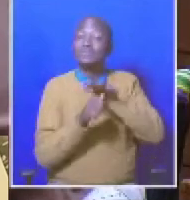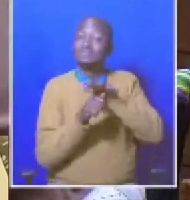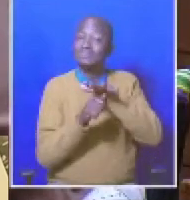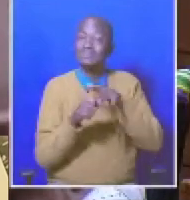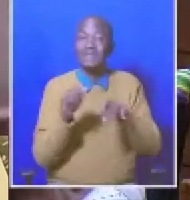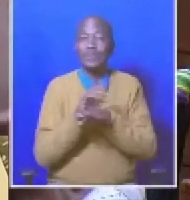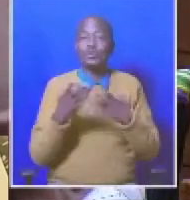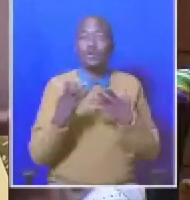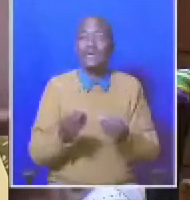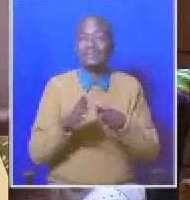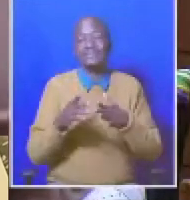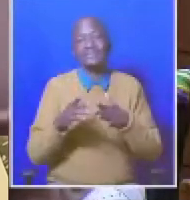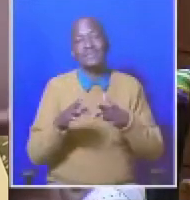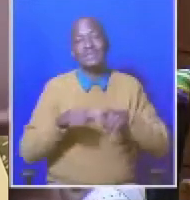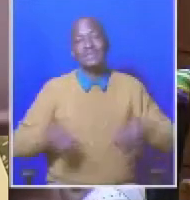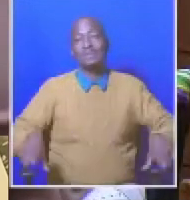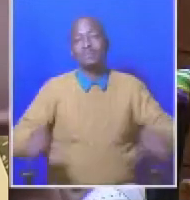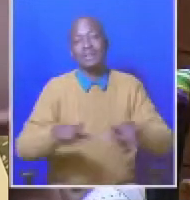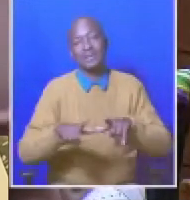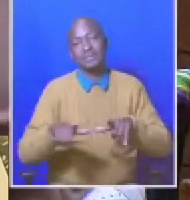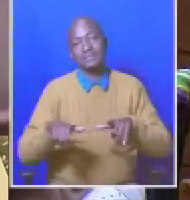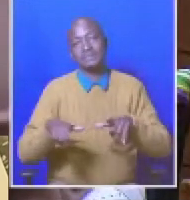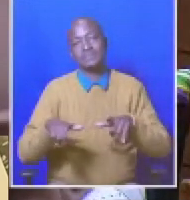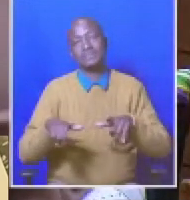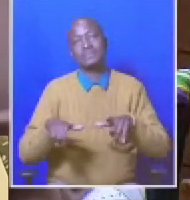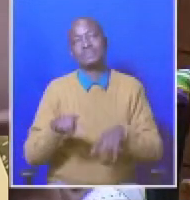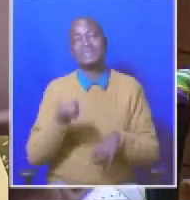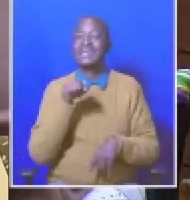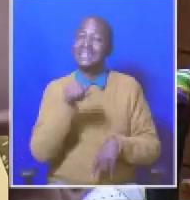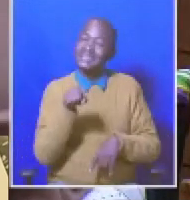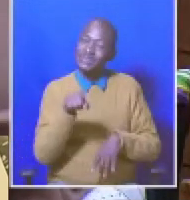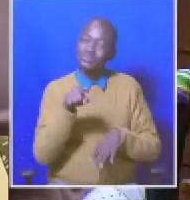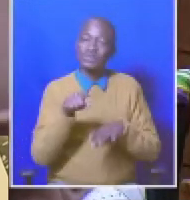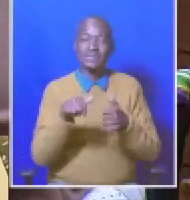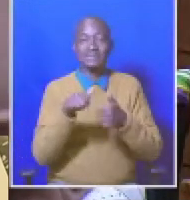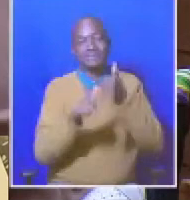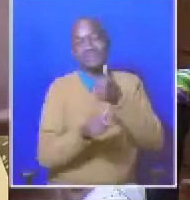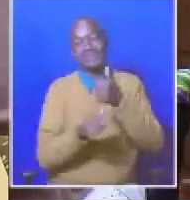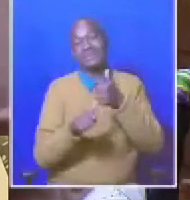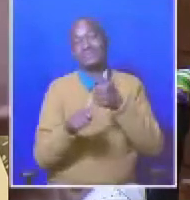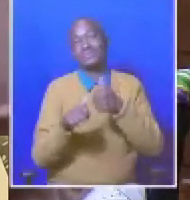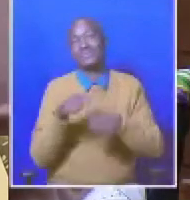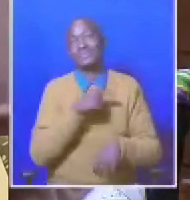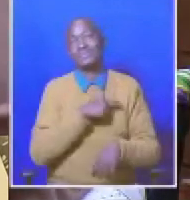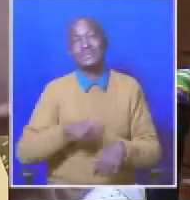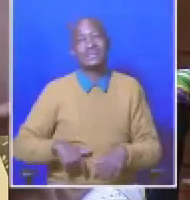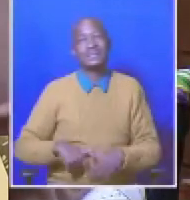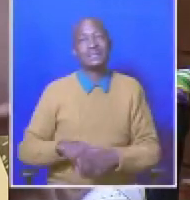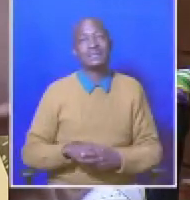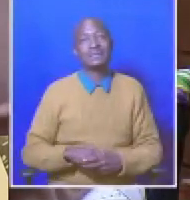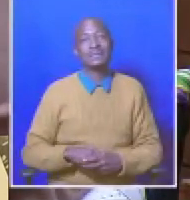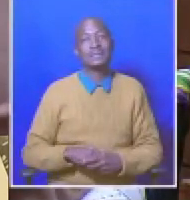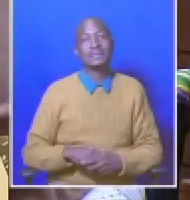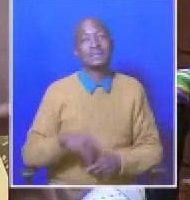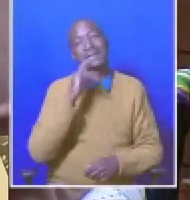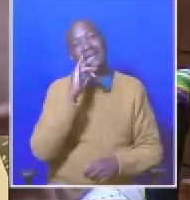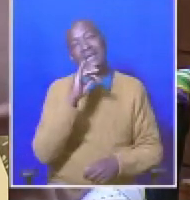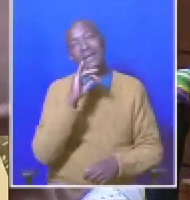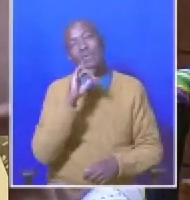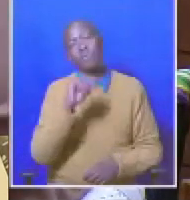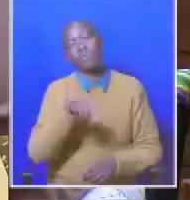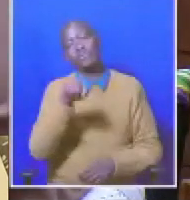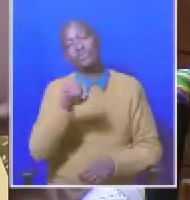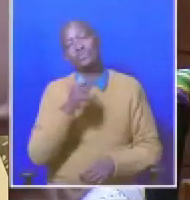nomhlaba. La ke mongameli, sekela mongameli baba. Umbuzo wami uthi